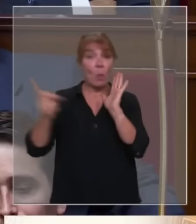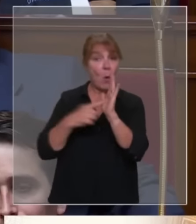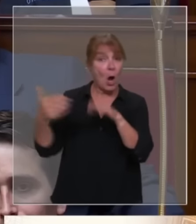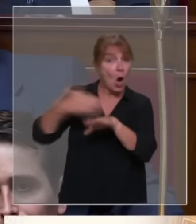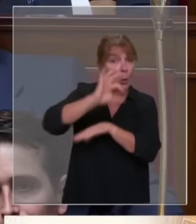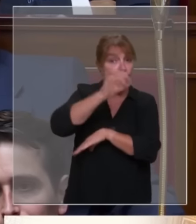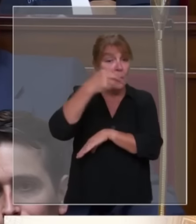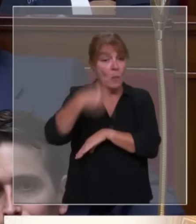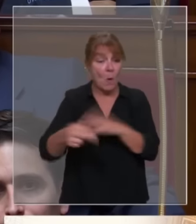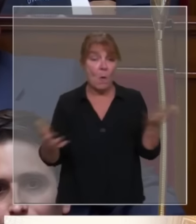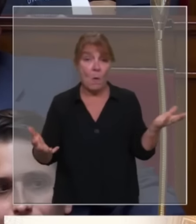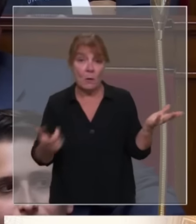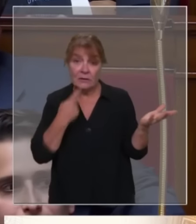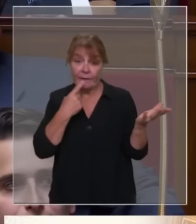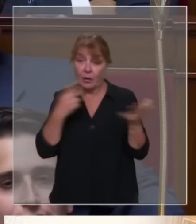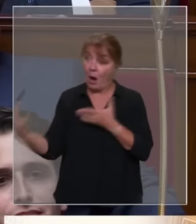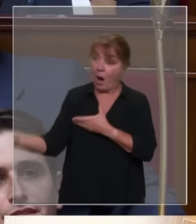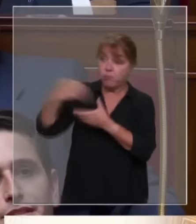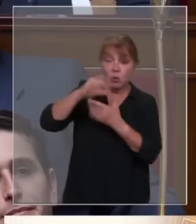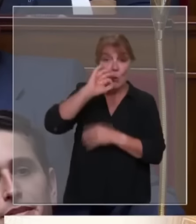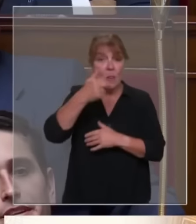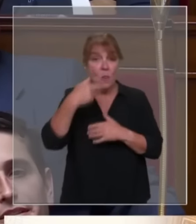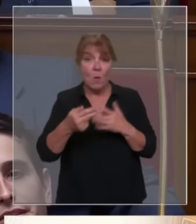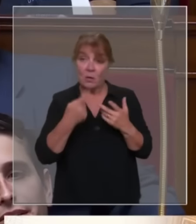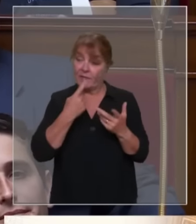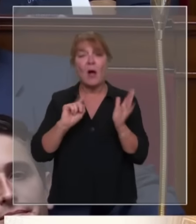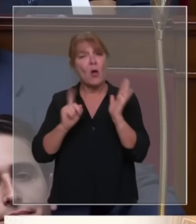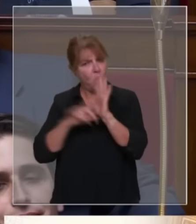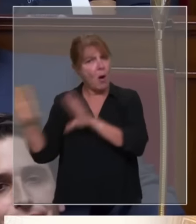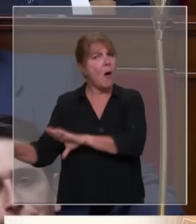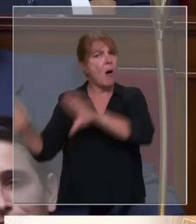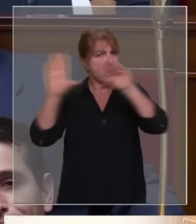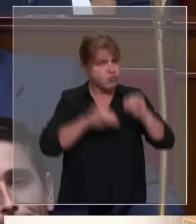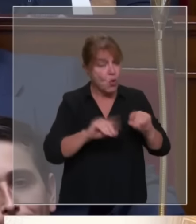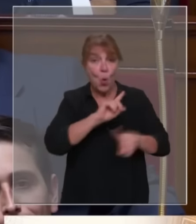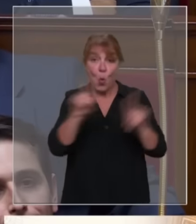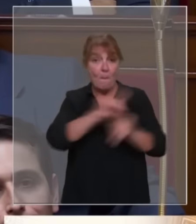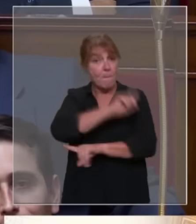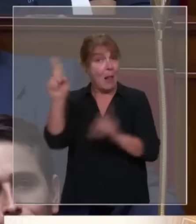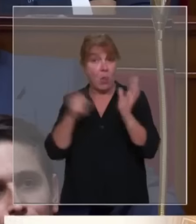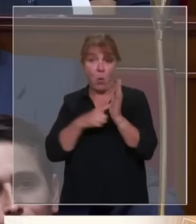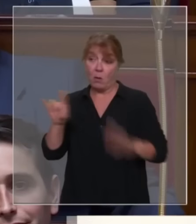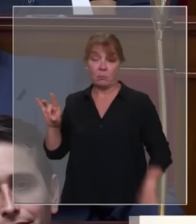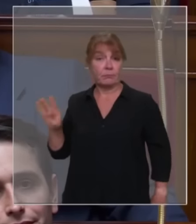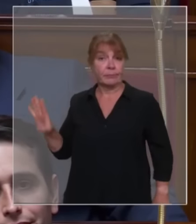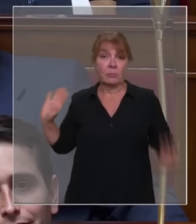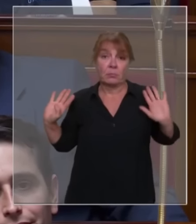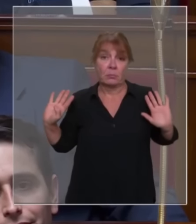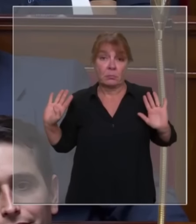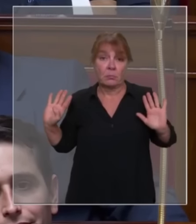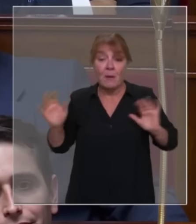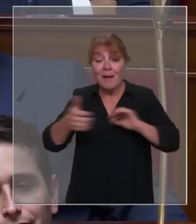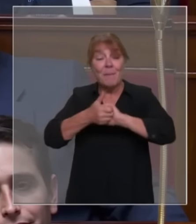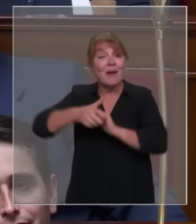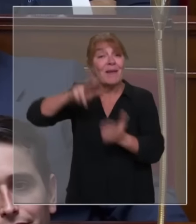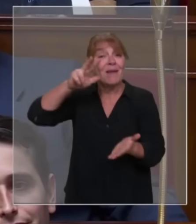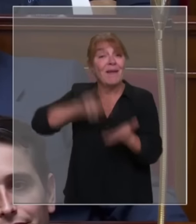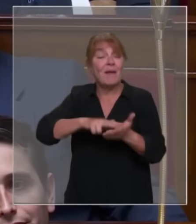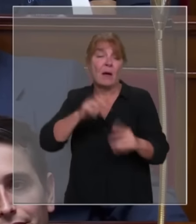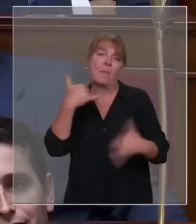d'entrer sur le territoire de l'Union européenne au nom du droit d'asile et qui ne l'est pas. Ce pacte doit être mis en place sans